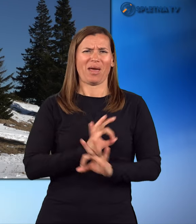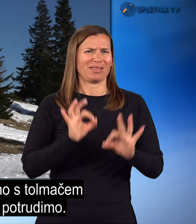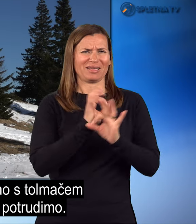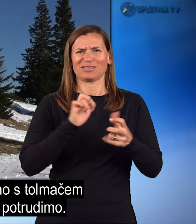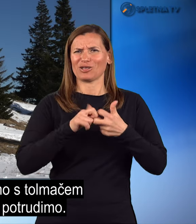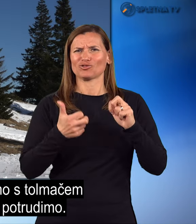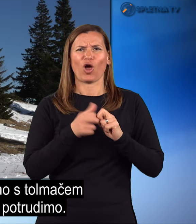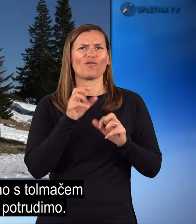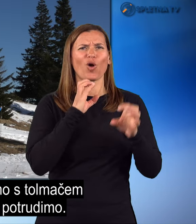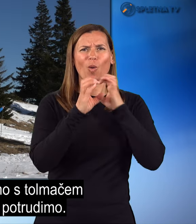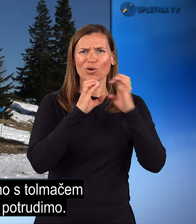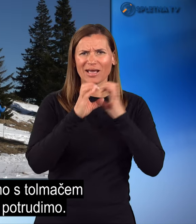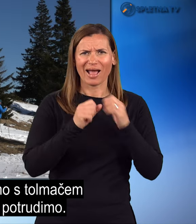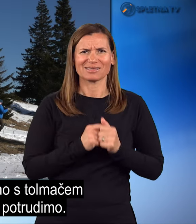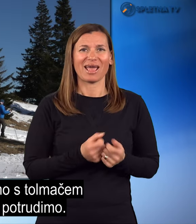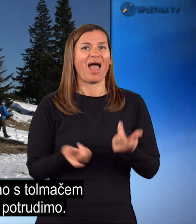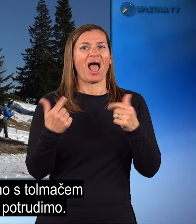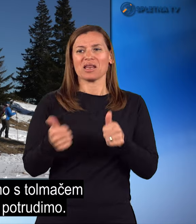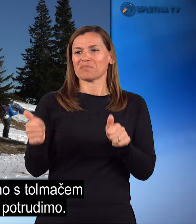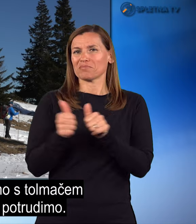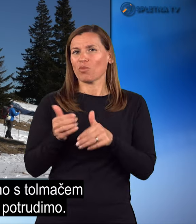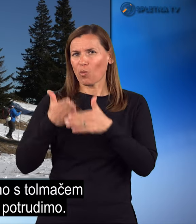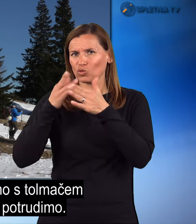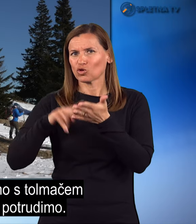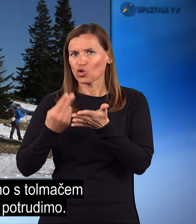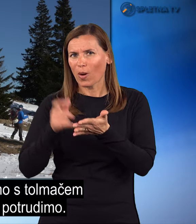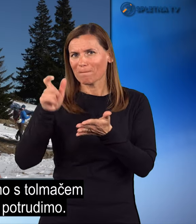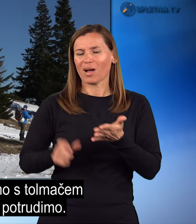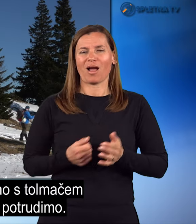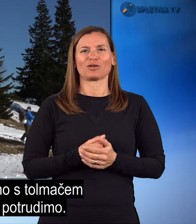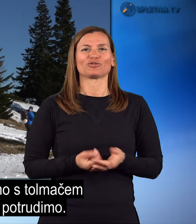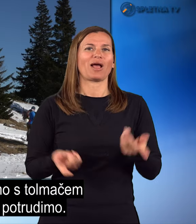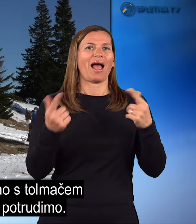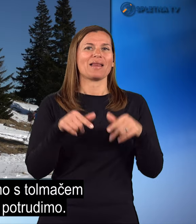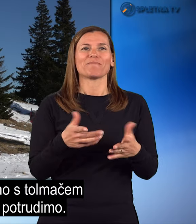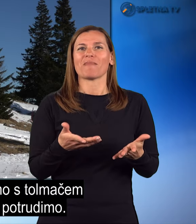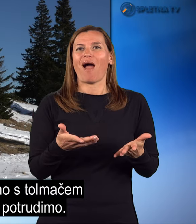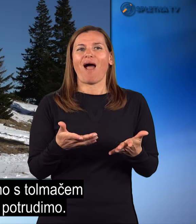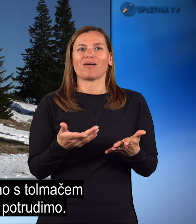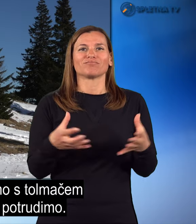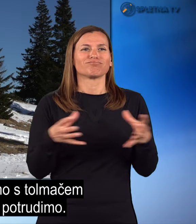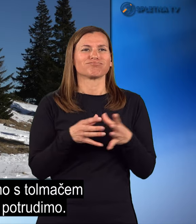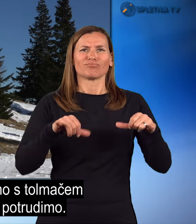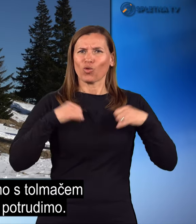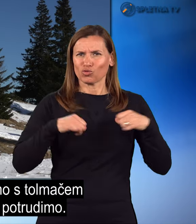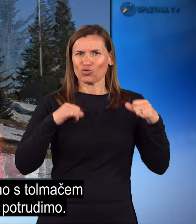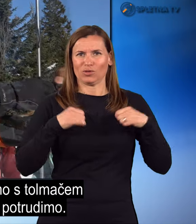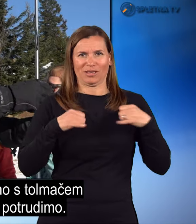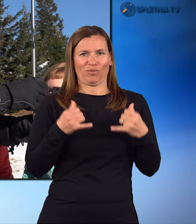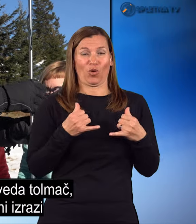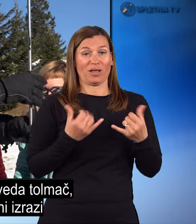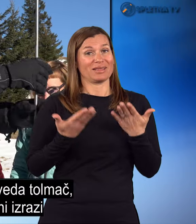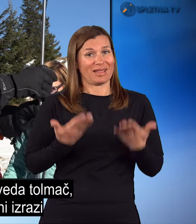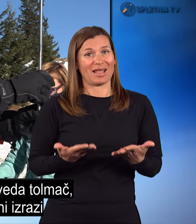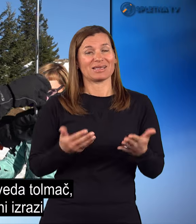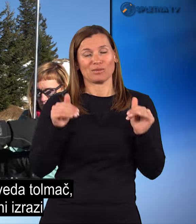v komunikaciji, ali se dogovorimo iz tolmači, ali se pa malo bolj potrudimo.